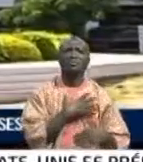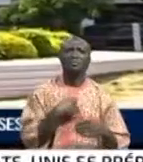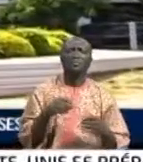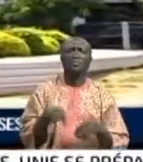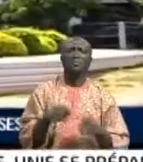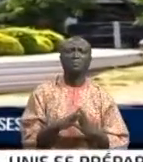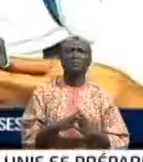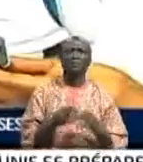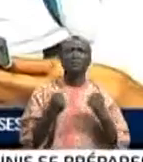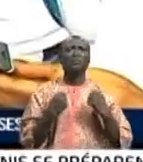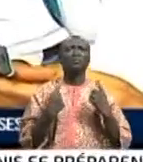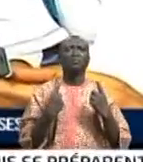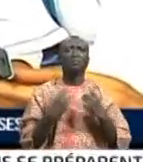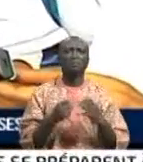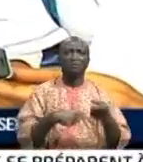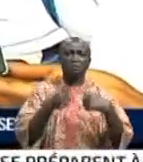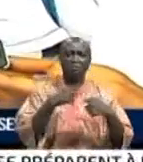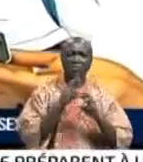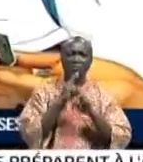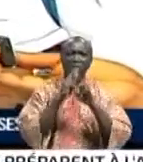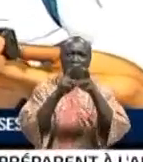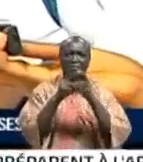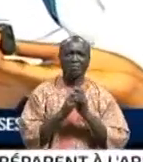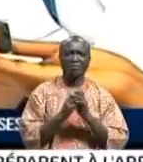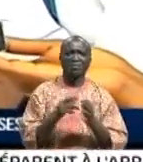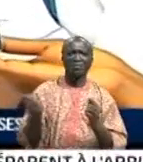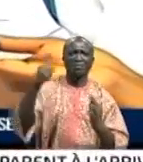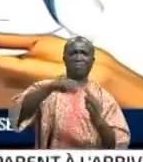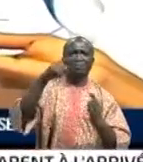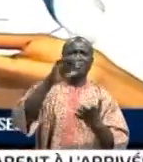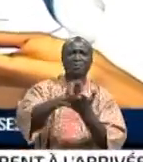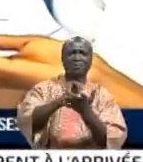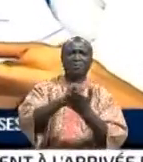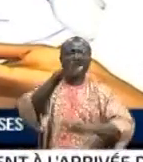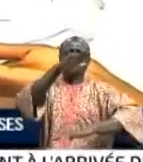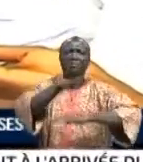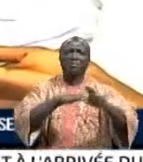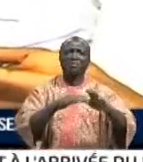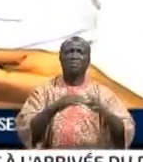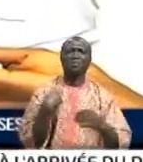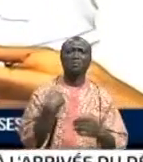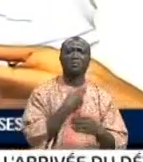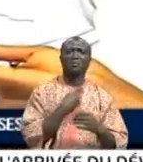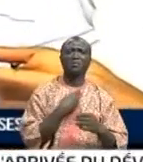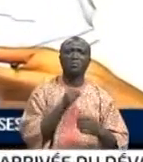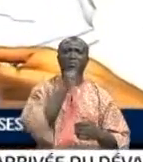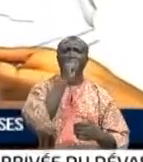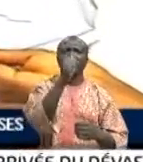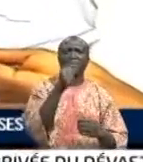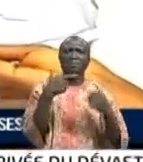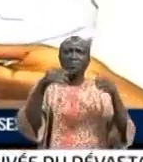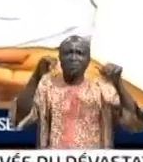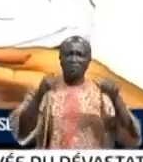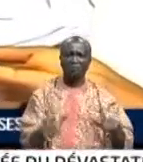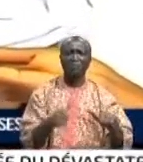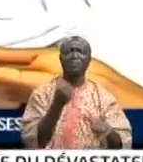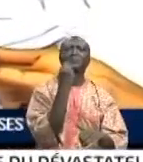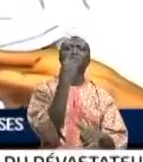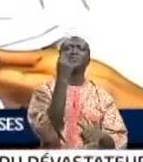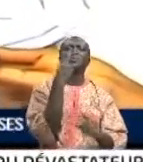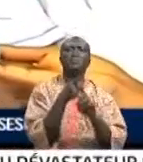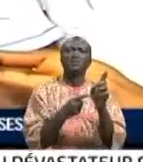à notre grande surprise on est venu répondre à cet appel on est resté 11 mois sans pouvoir obtenir un seul mois et